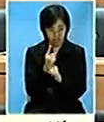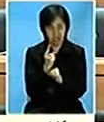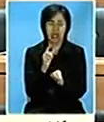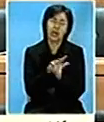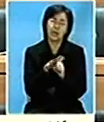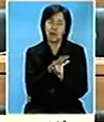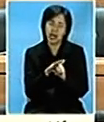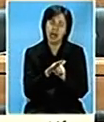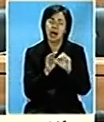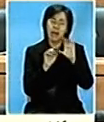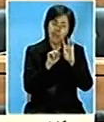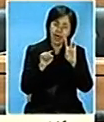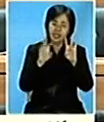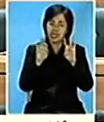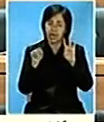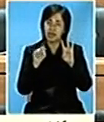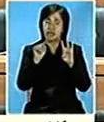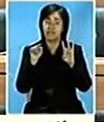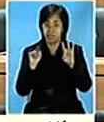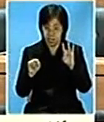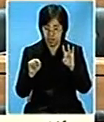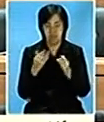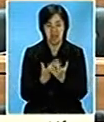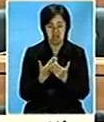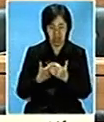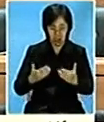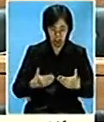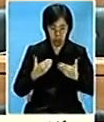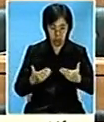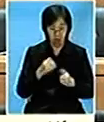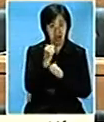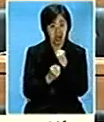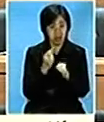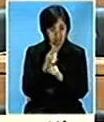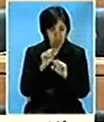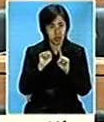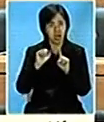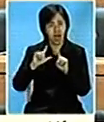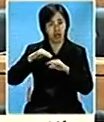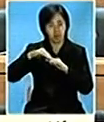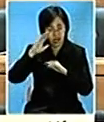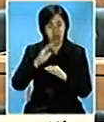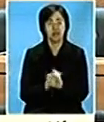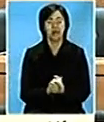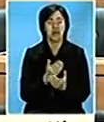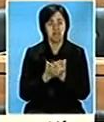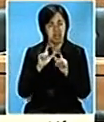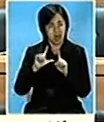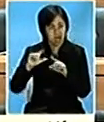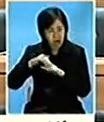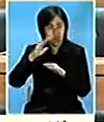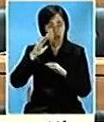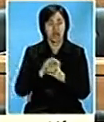เลยนะ 8-9% งบประมาณแต่เขาหาเงินเข้ามาปีละกี่แสนล้านนะกี่ล้านล้านนะครับแ